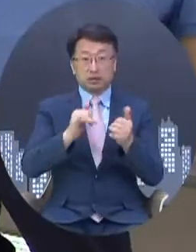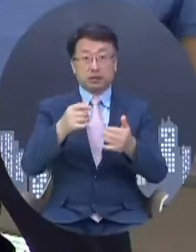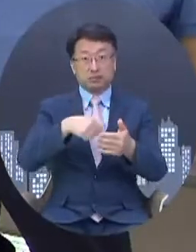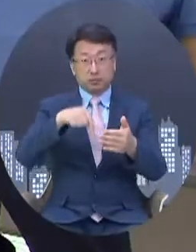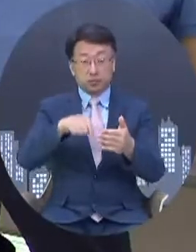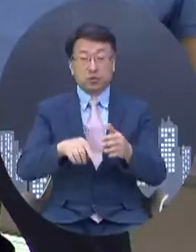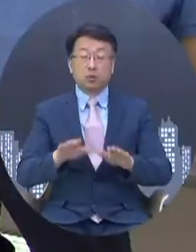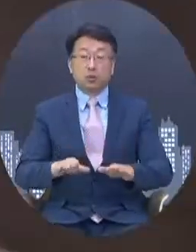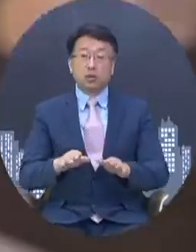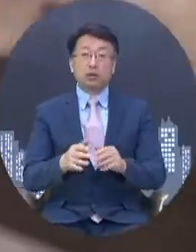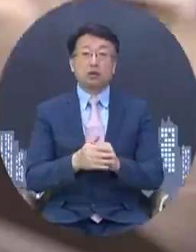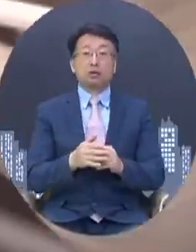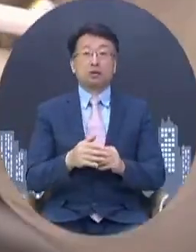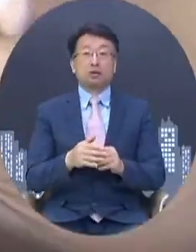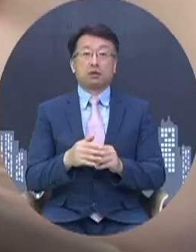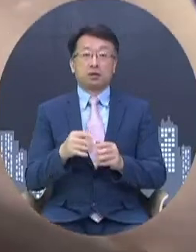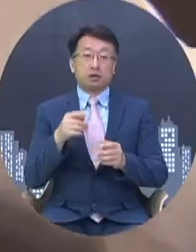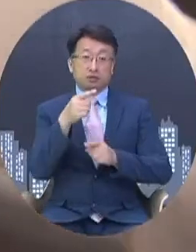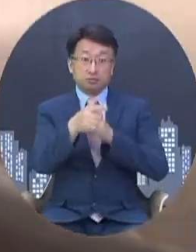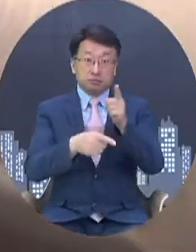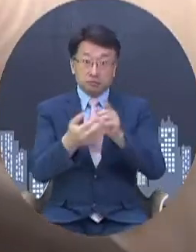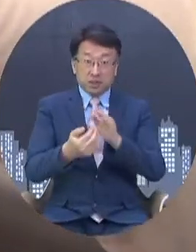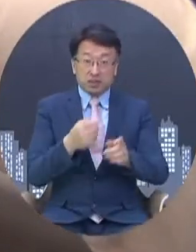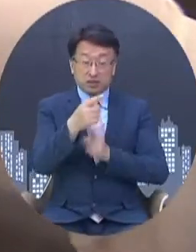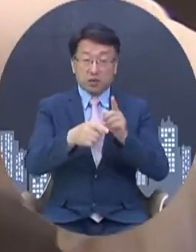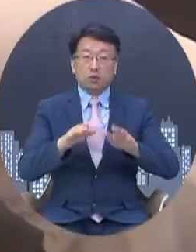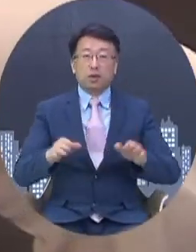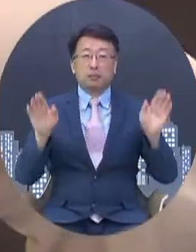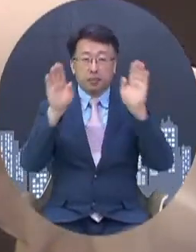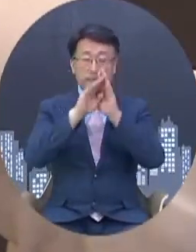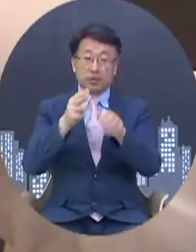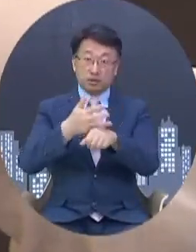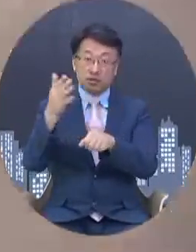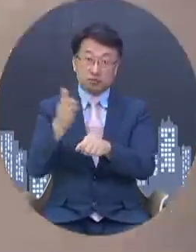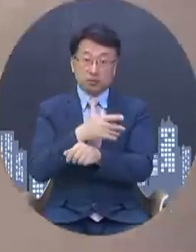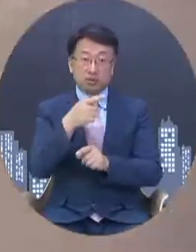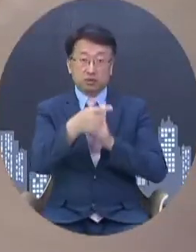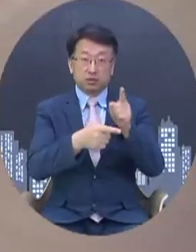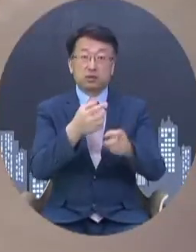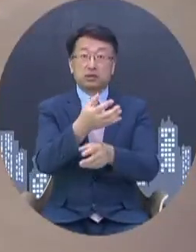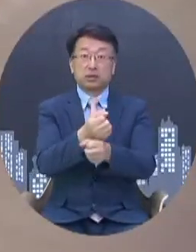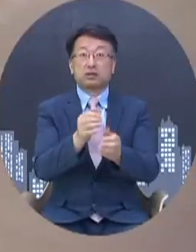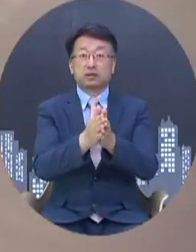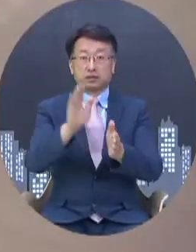등에 대한 사전 예약이 오늘 밤 8시부터 시작됐습니다. MBC 뉴스 부정석입니다.